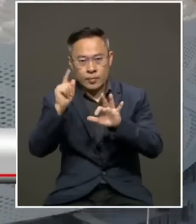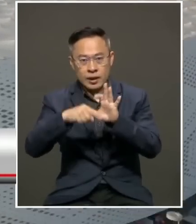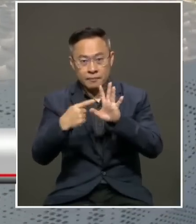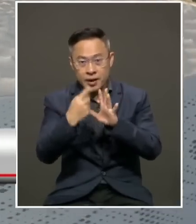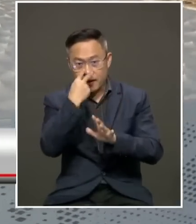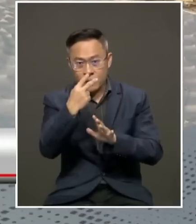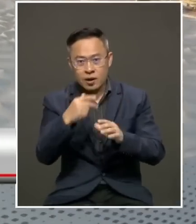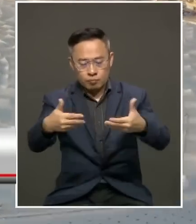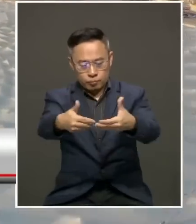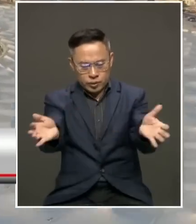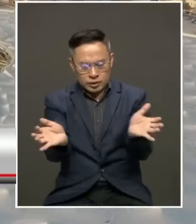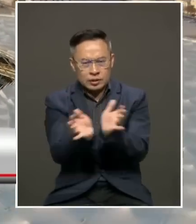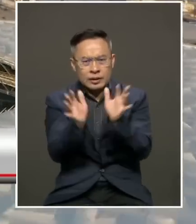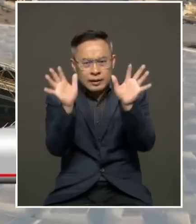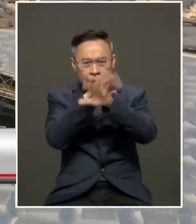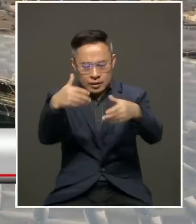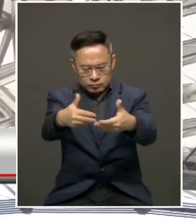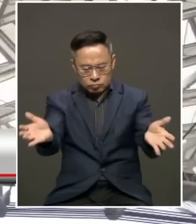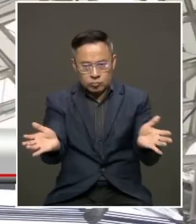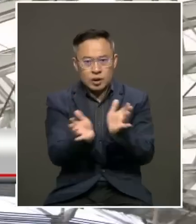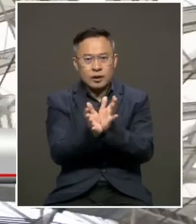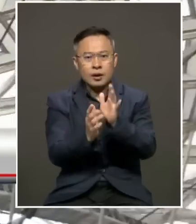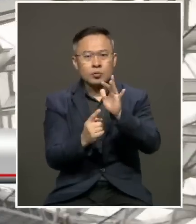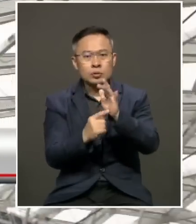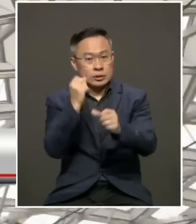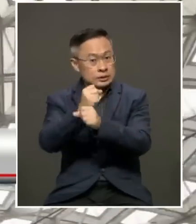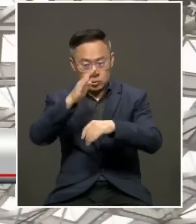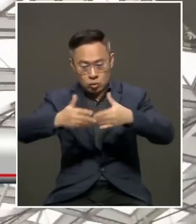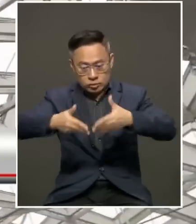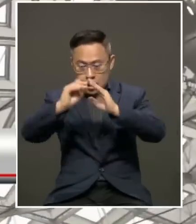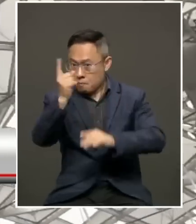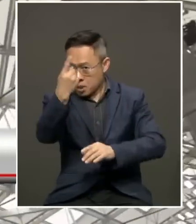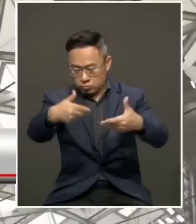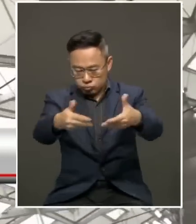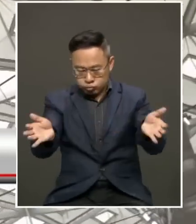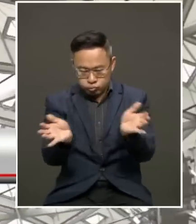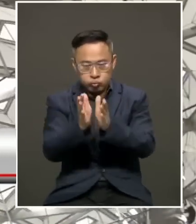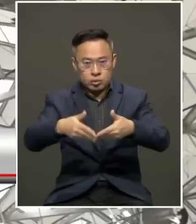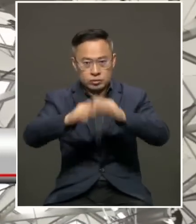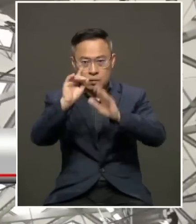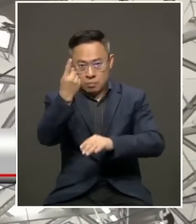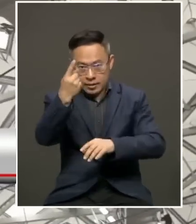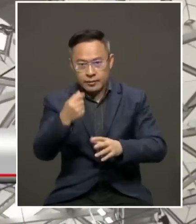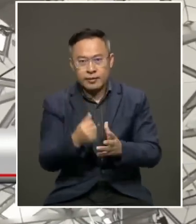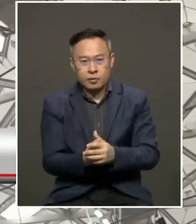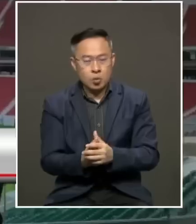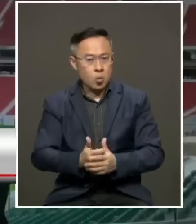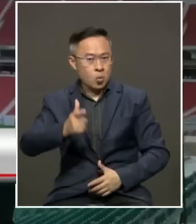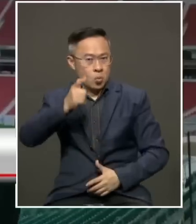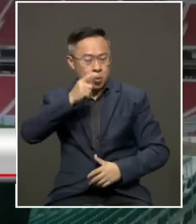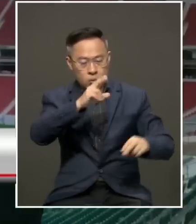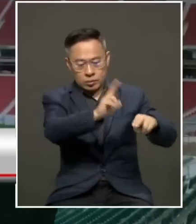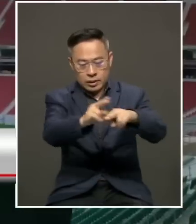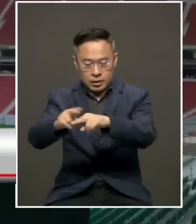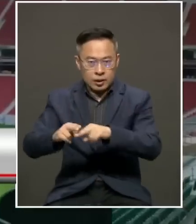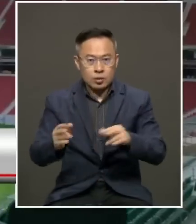ดีมากนะคะคุณผู้ชมนี่เป็นสนามที่สร้างใหม่เลยนะคะดู orสวยงามแล้วก็จุได้